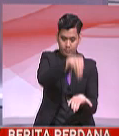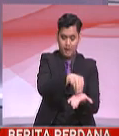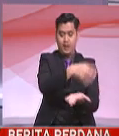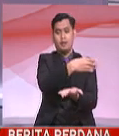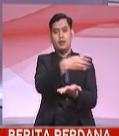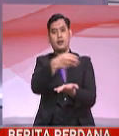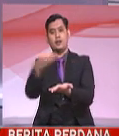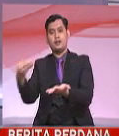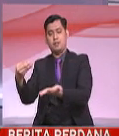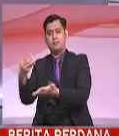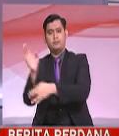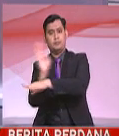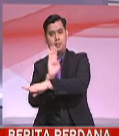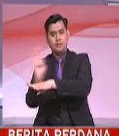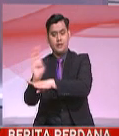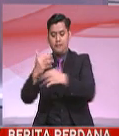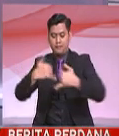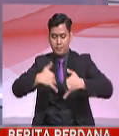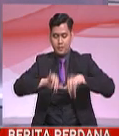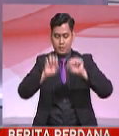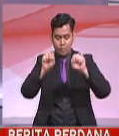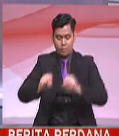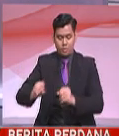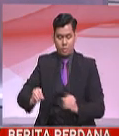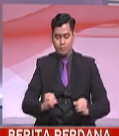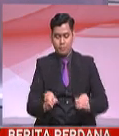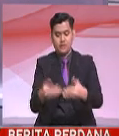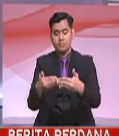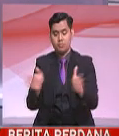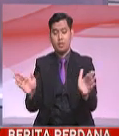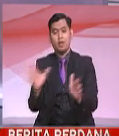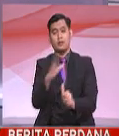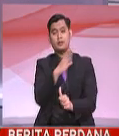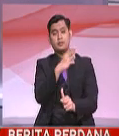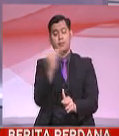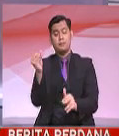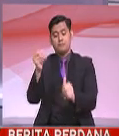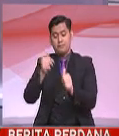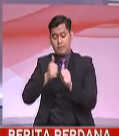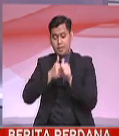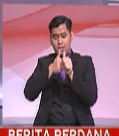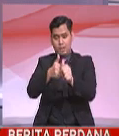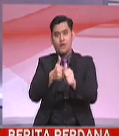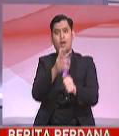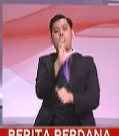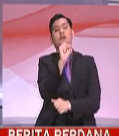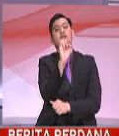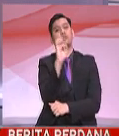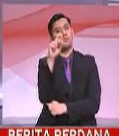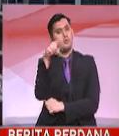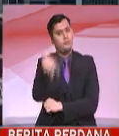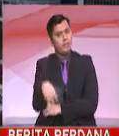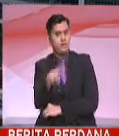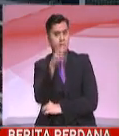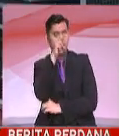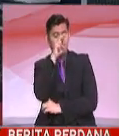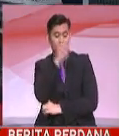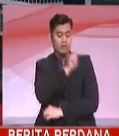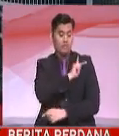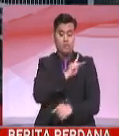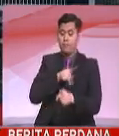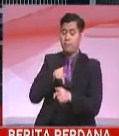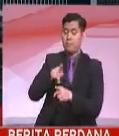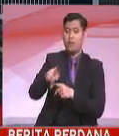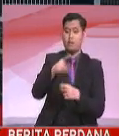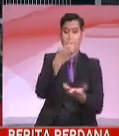penyataan yang masih dibenarkan beroperasi meskipun dengan pematuhan asop yang ketat menurut ketua pakar ekonomi bagi